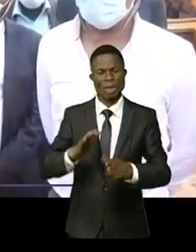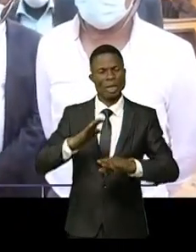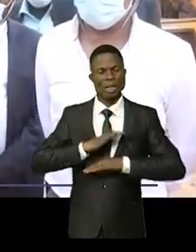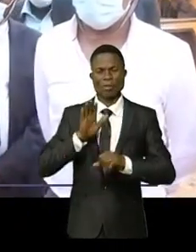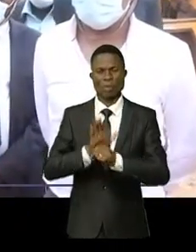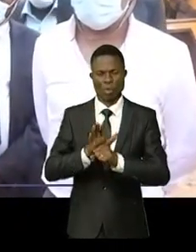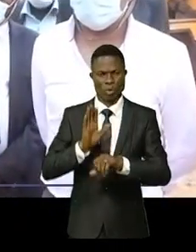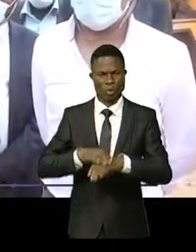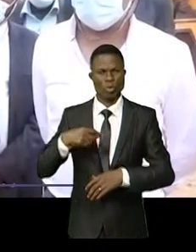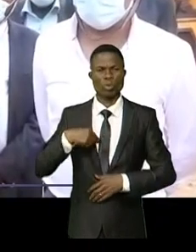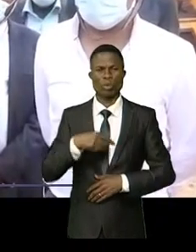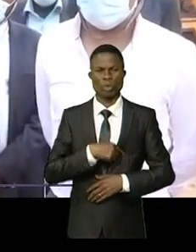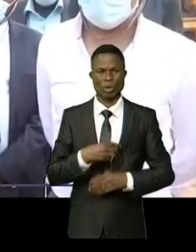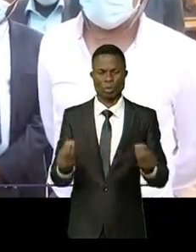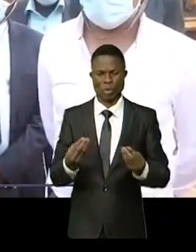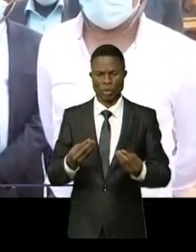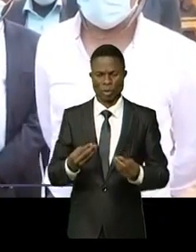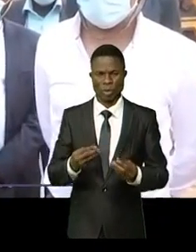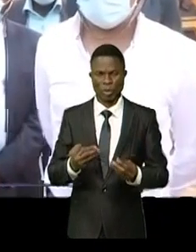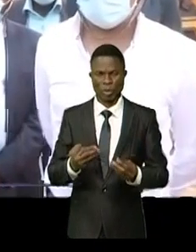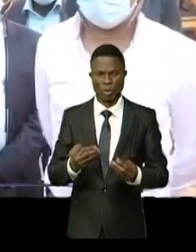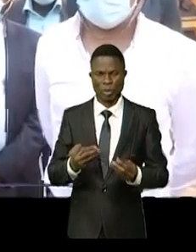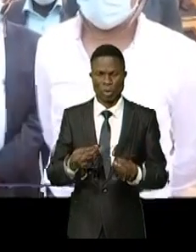satisfaits parce que nous avons été avec M.